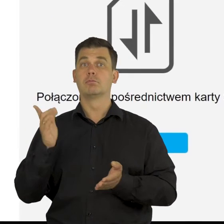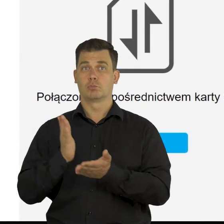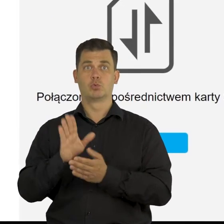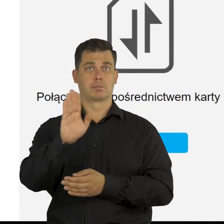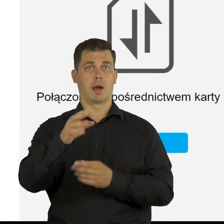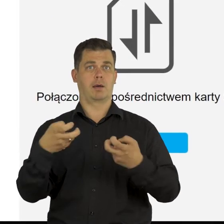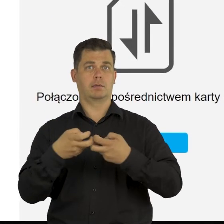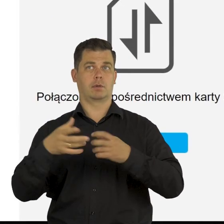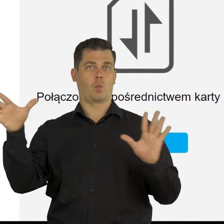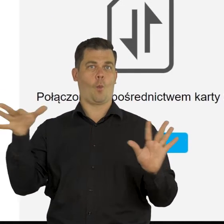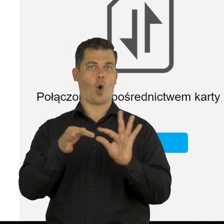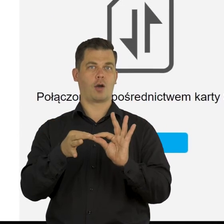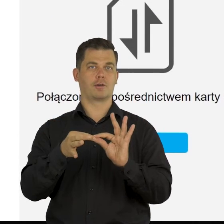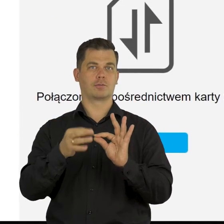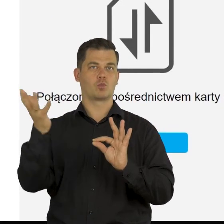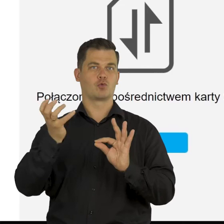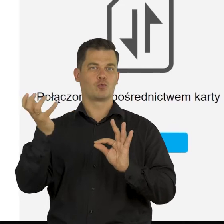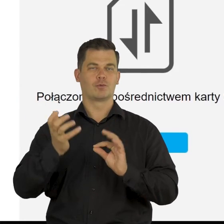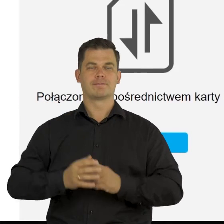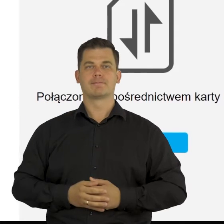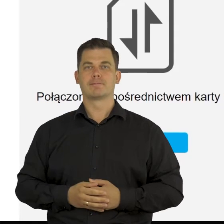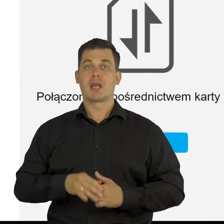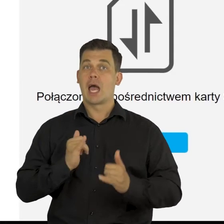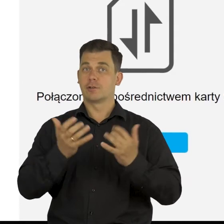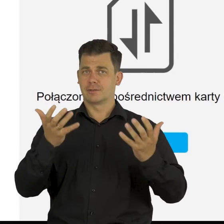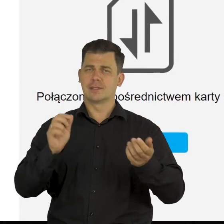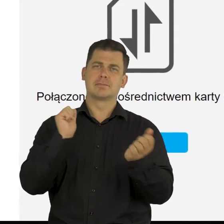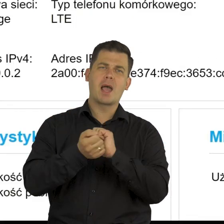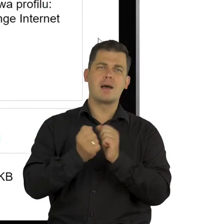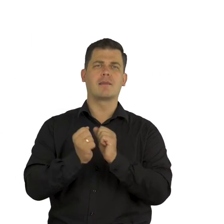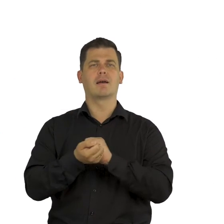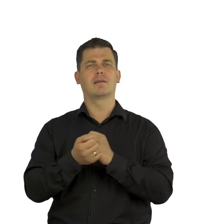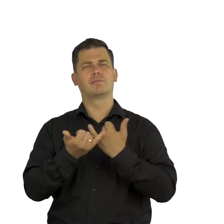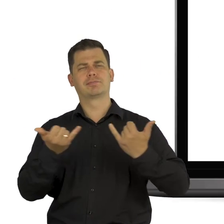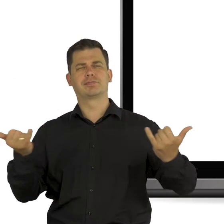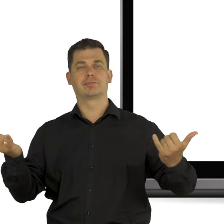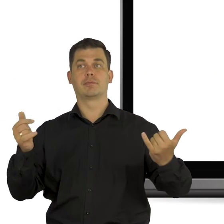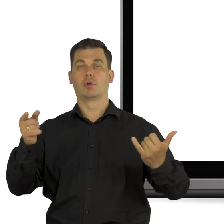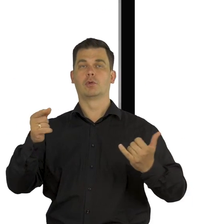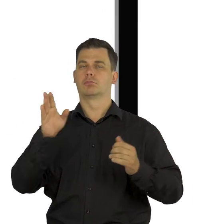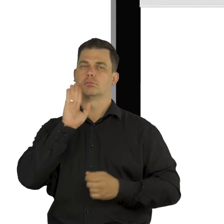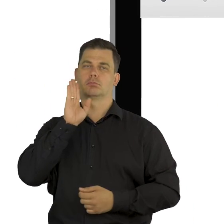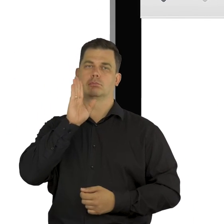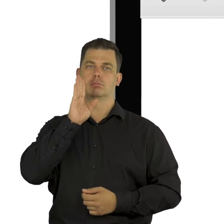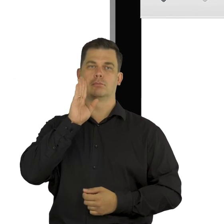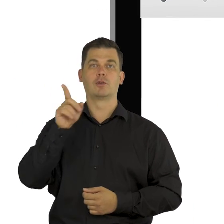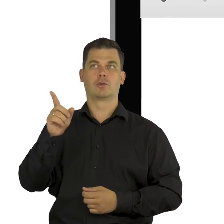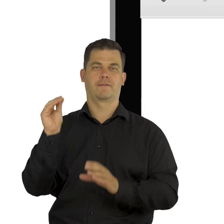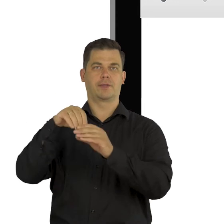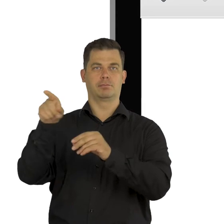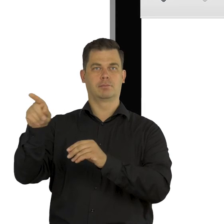gotowe. Od tej chwili możesz korzystać z internetu. Jeśli będziesz chciał zmienić z czasem jakieś ustawienia w